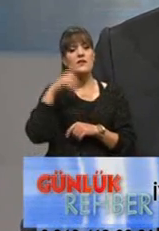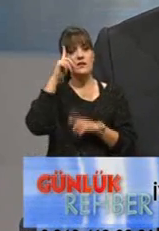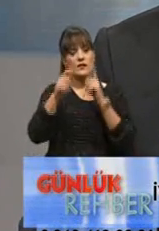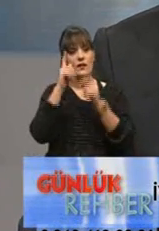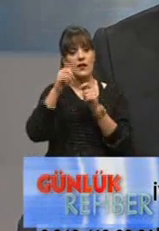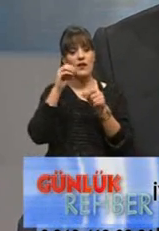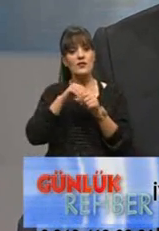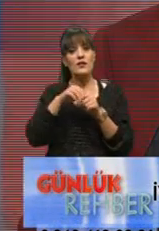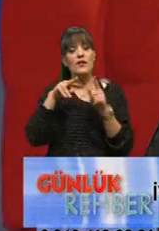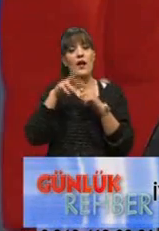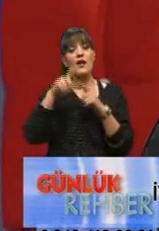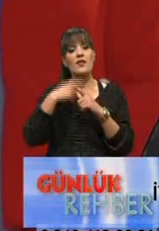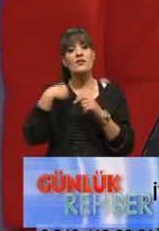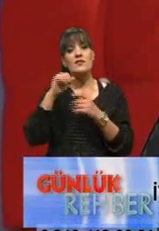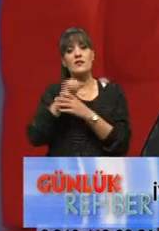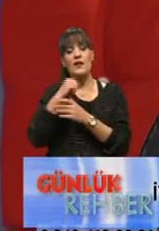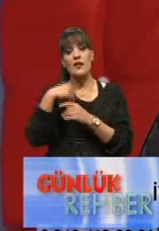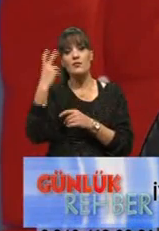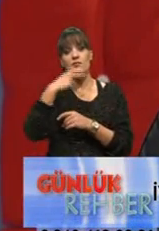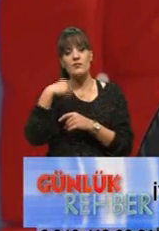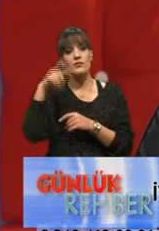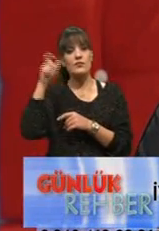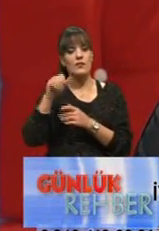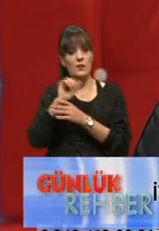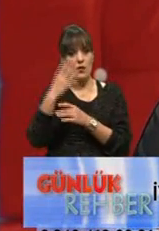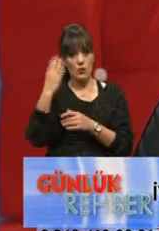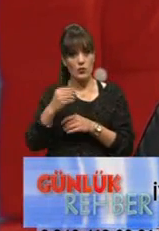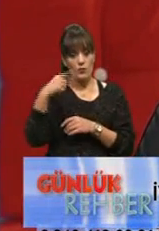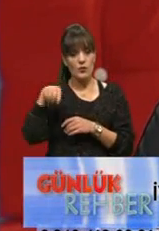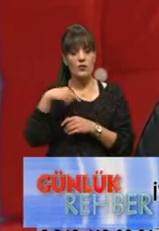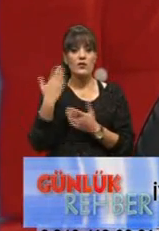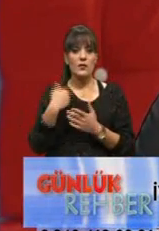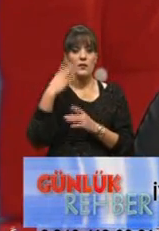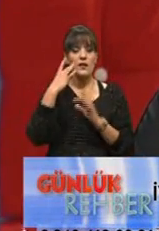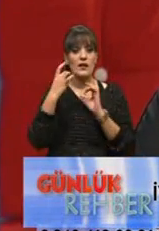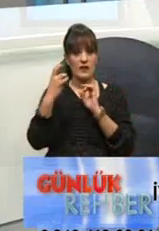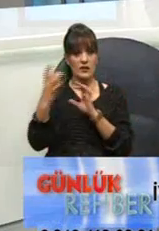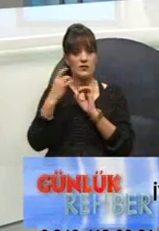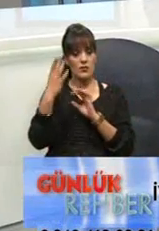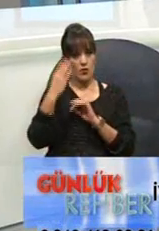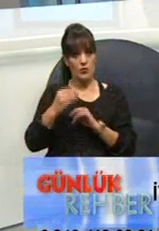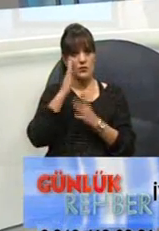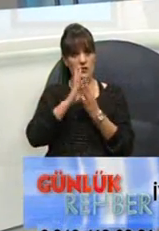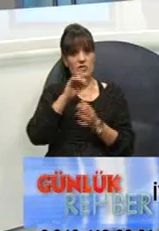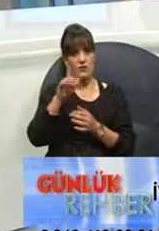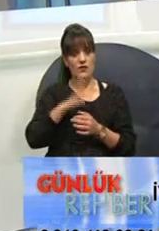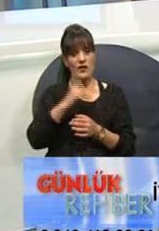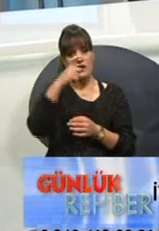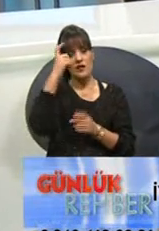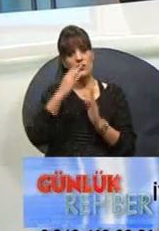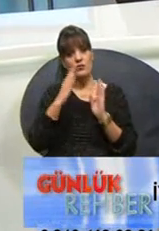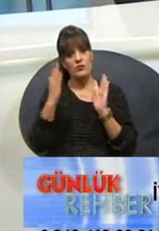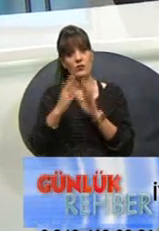danışan aranjörler oluyor mu? Sanatçılar oluyor mu? Ya böyle bir yani şey yapacağım ne dedim ya. Sanatçılar tabii irtibatta olduğumuz kişiler var. Yaza da